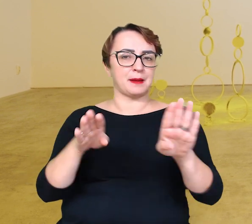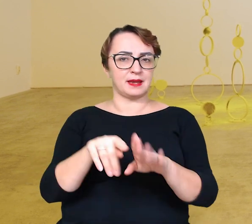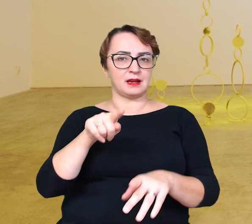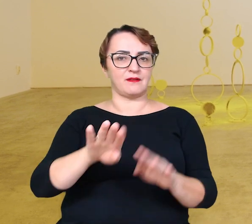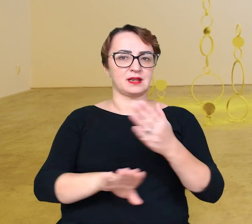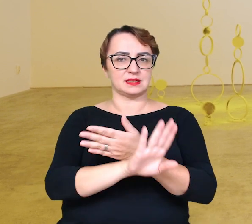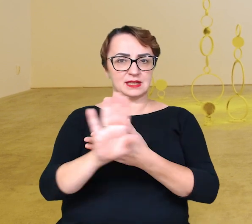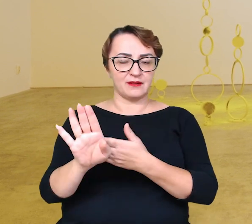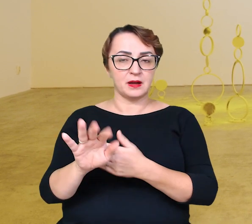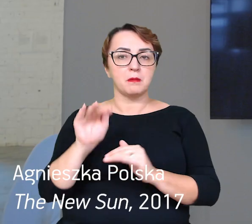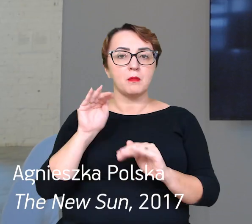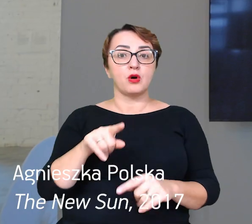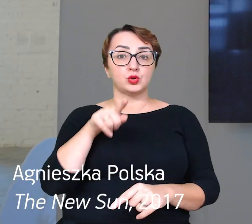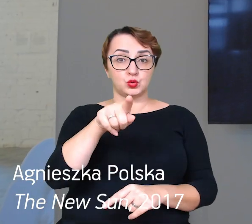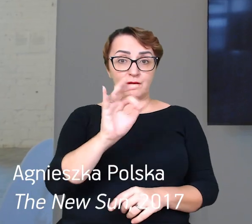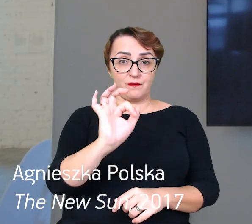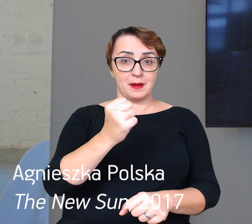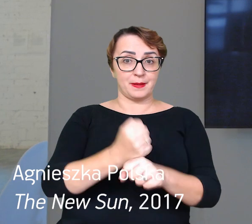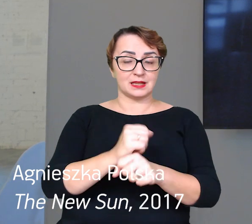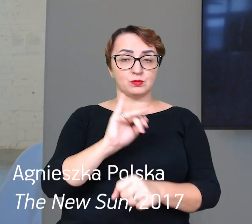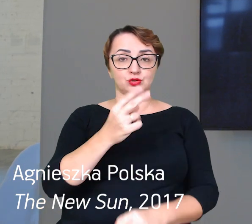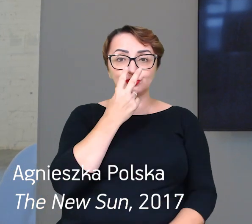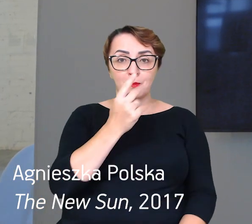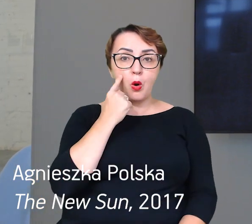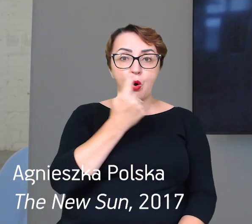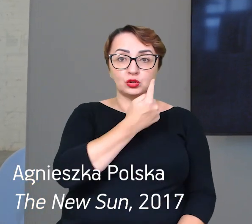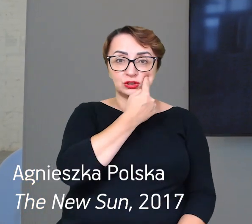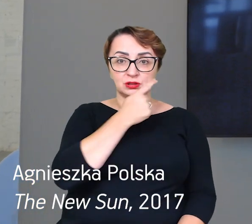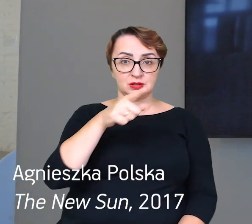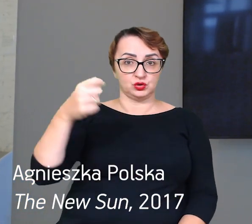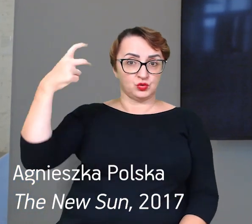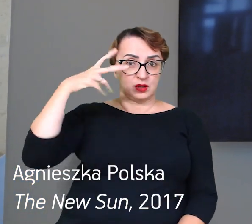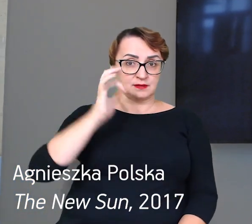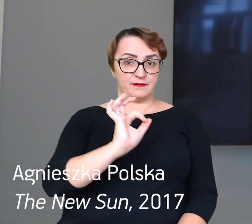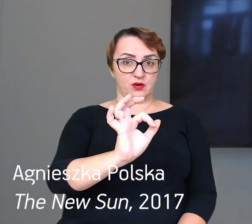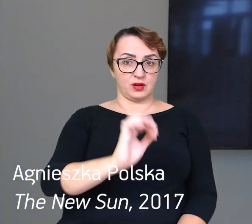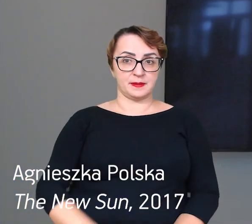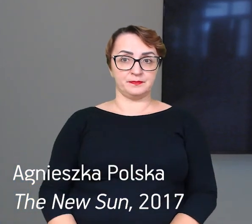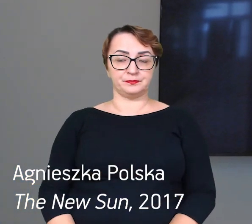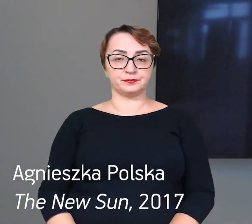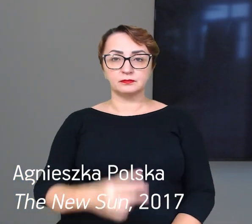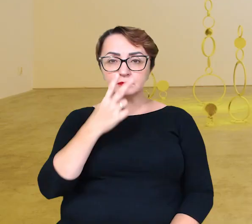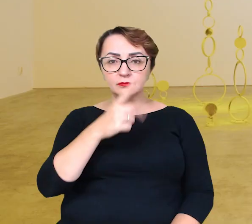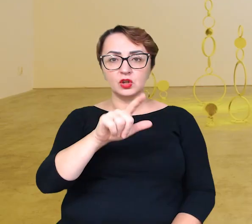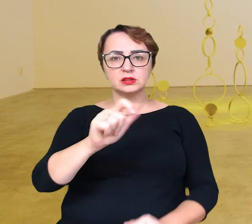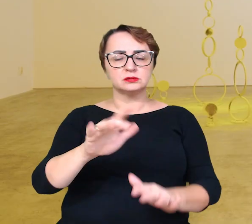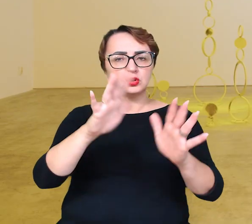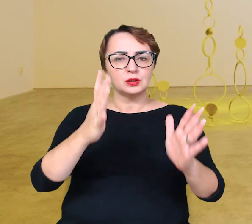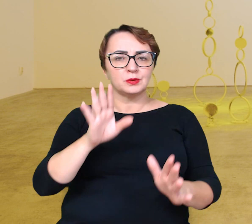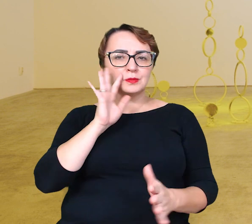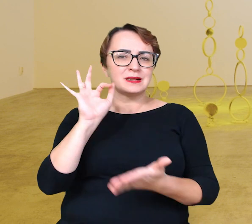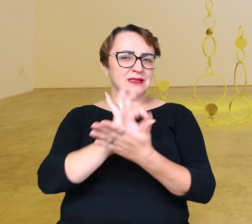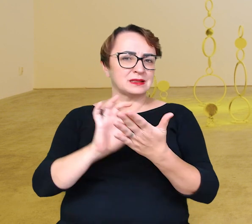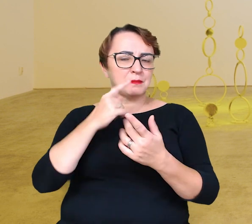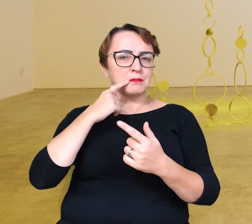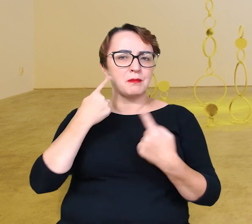temu tytułowemu Słońcu w oczy i znajdujemy w nim taką postać, która jest trochę jak z kreskówki,